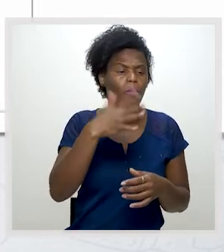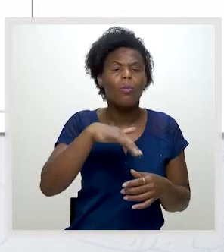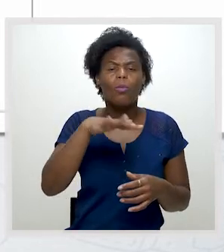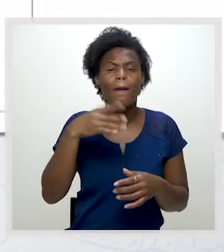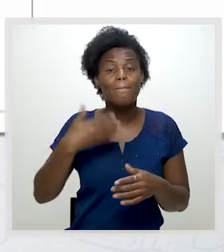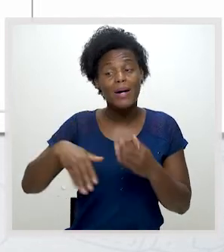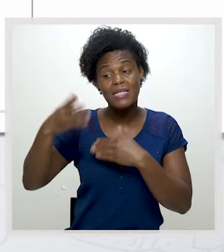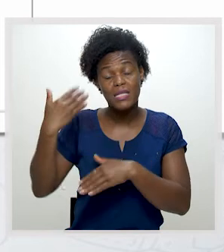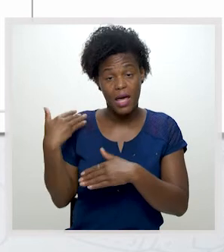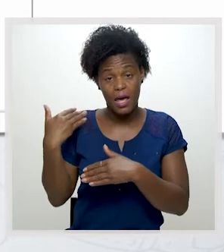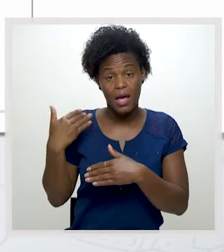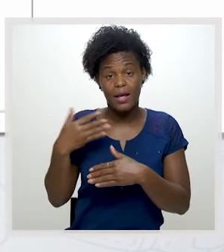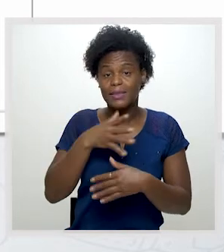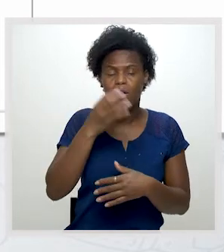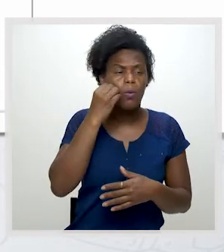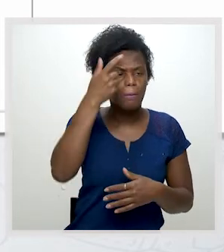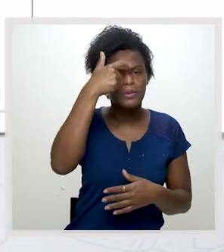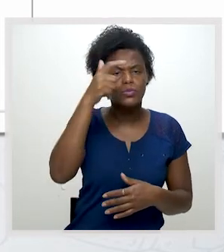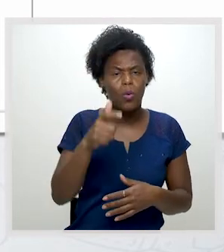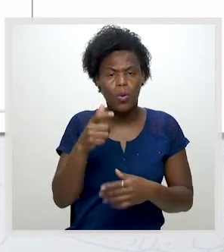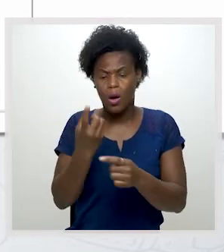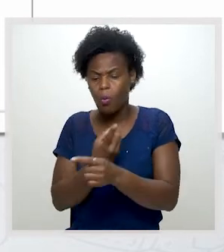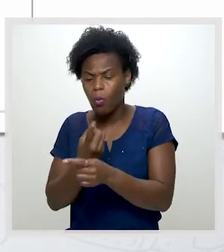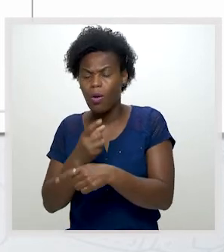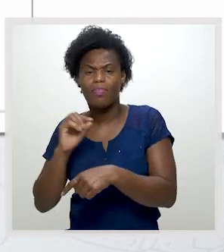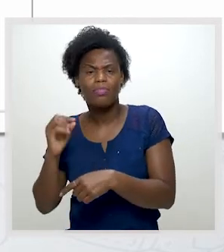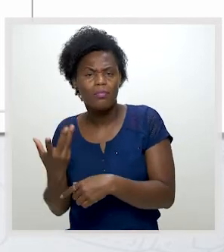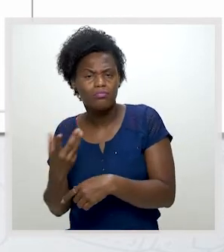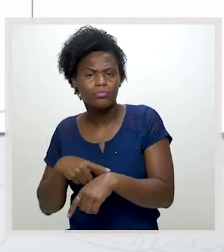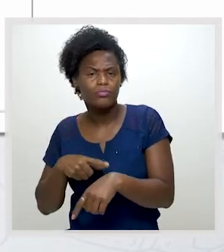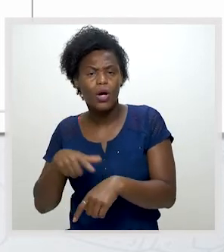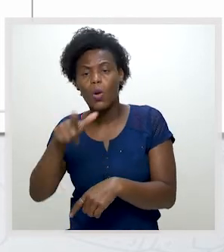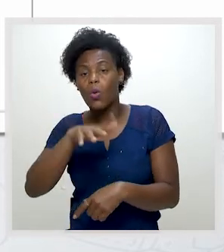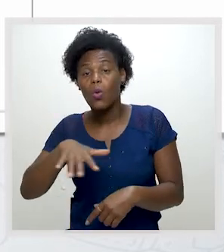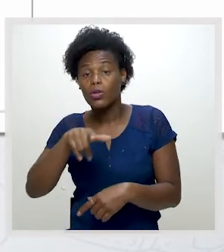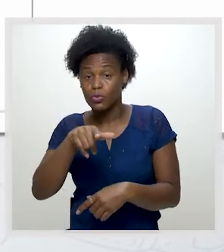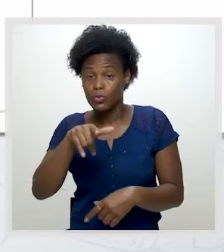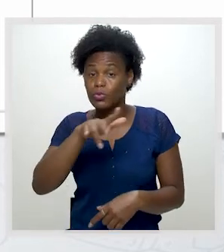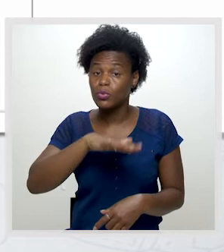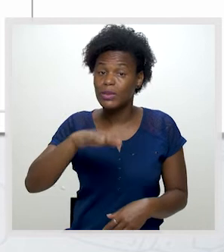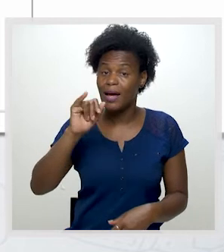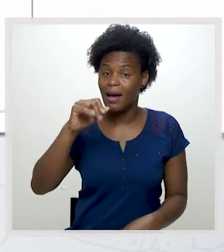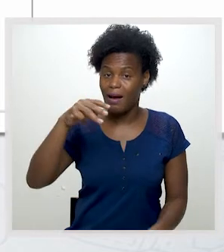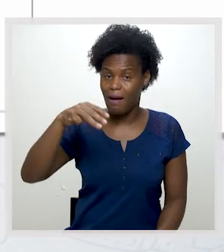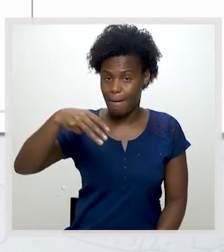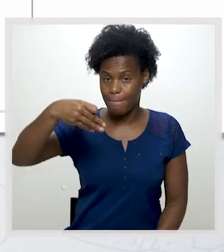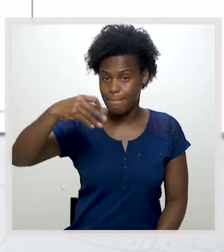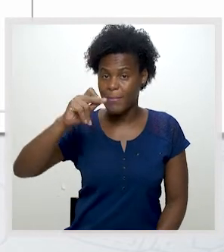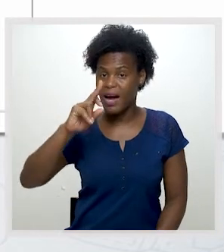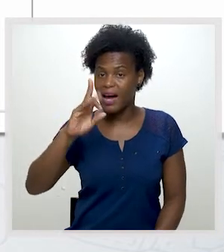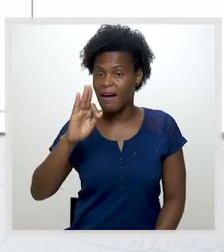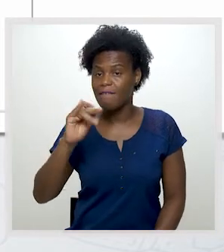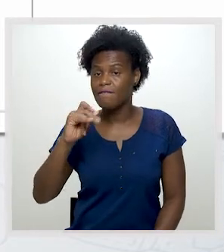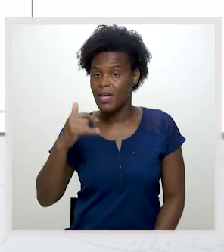le passé, que ce soit la description d'une personne, d'une chose, du temps, du lieu, tu utiliseras l'imparfait.